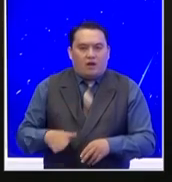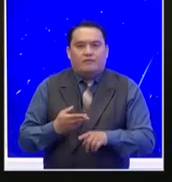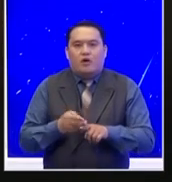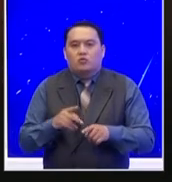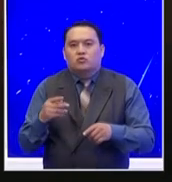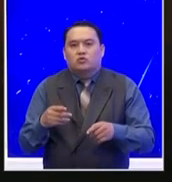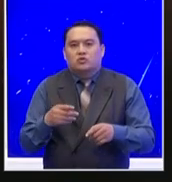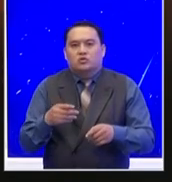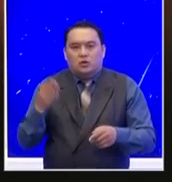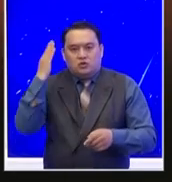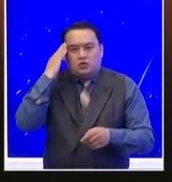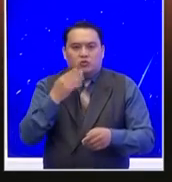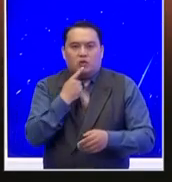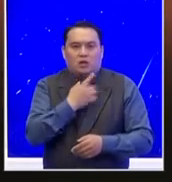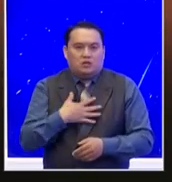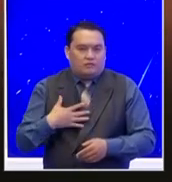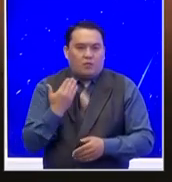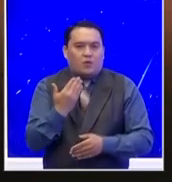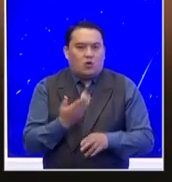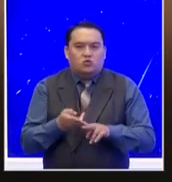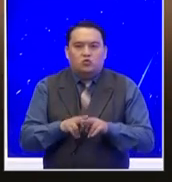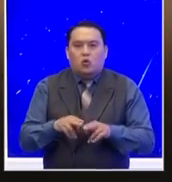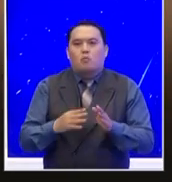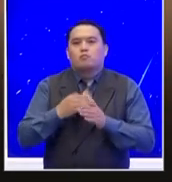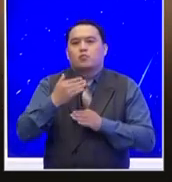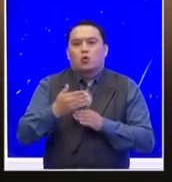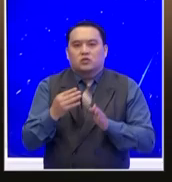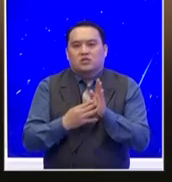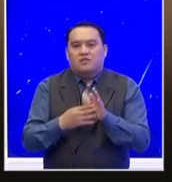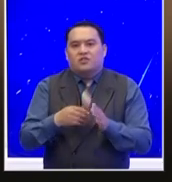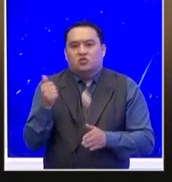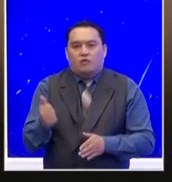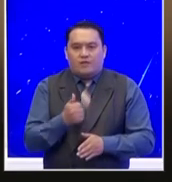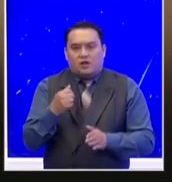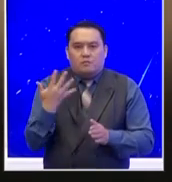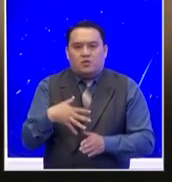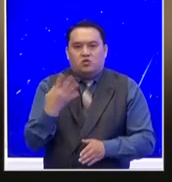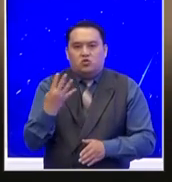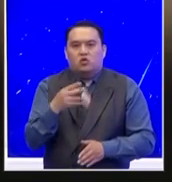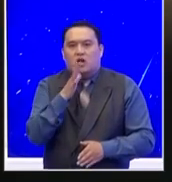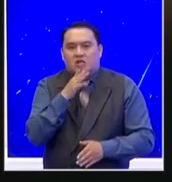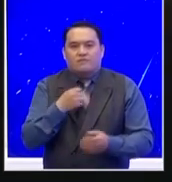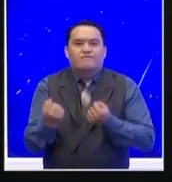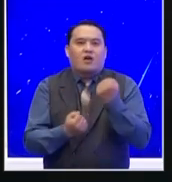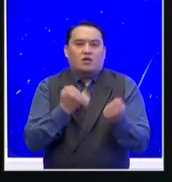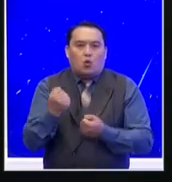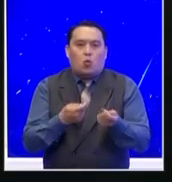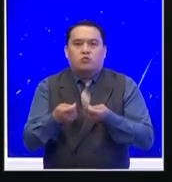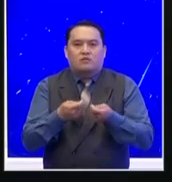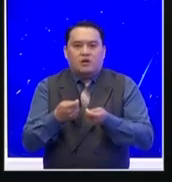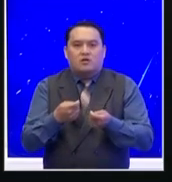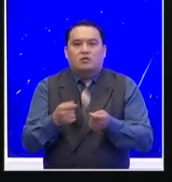также закрытую черепно-мозговую травму. Как оказалось позже, примерно в 9 часов вечера 54-летний водитель,